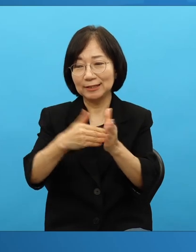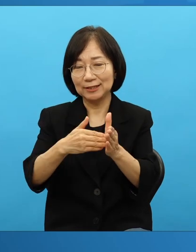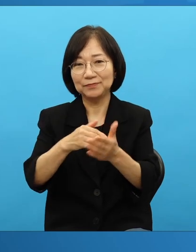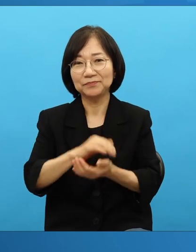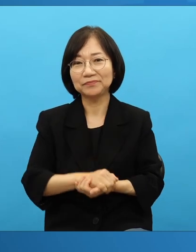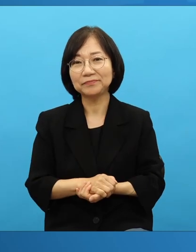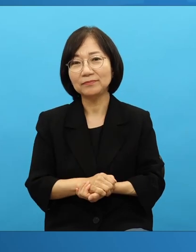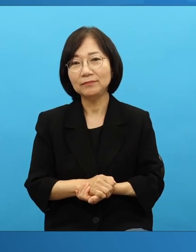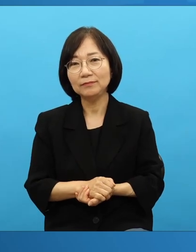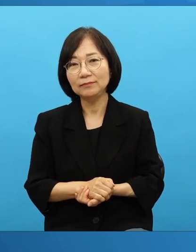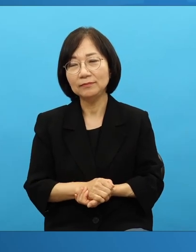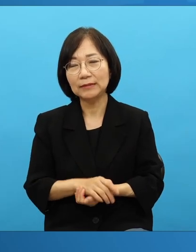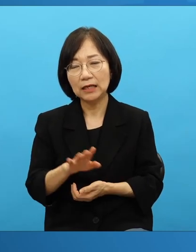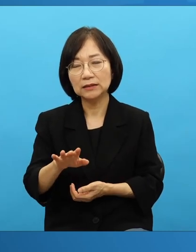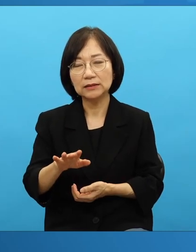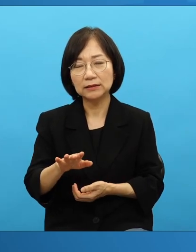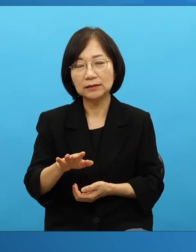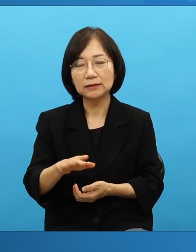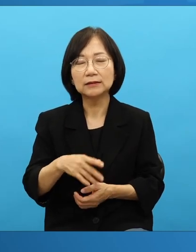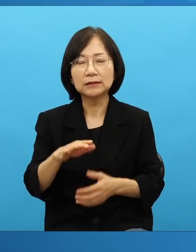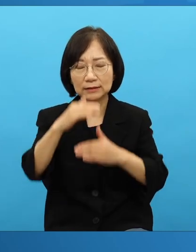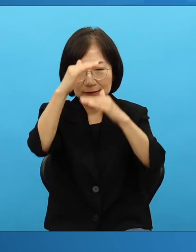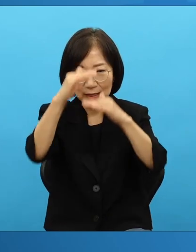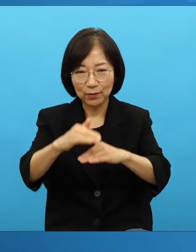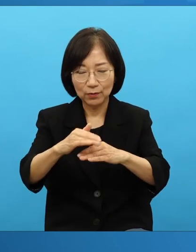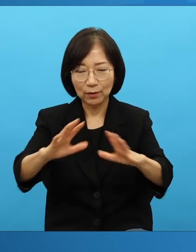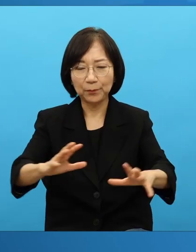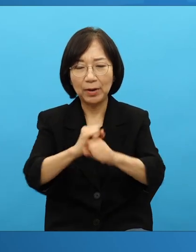거다. 사도행전입니다.